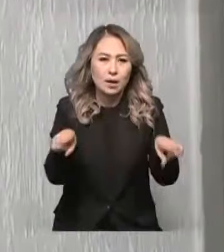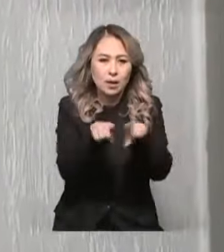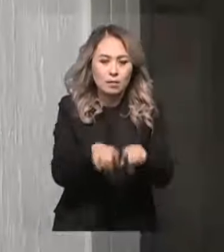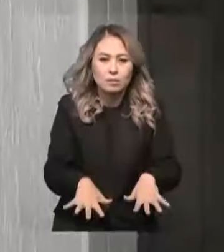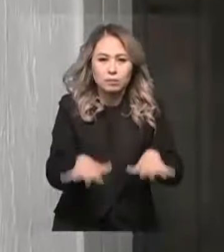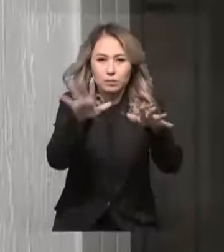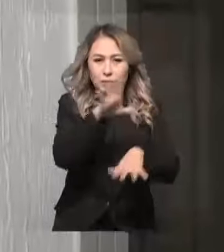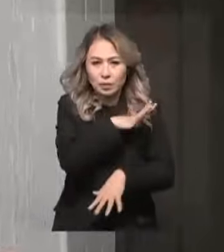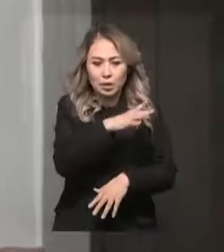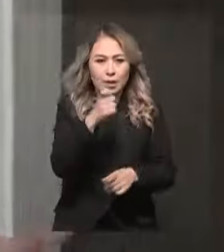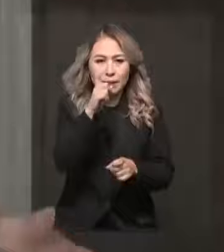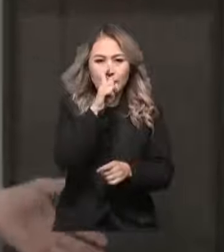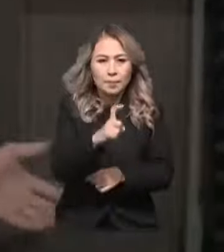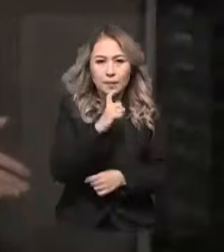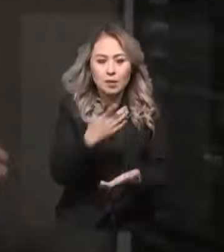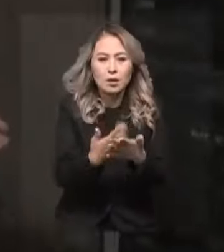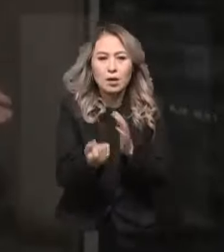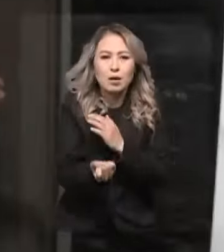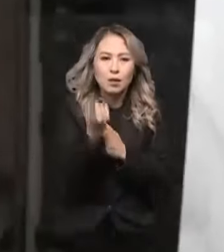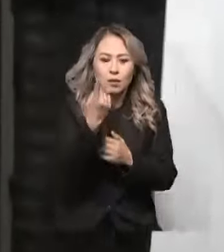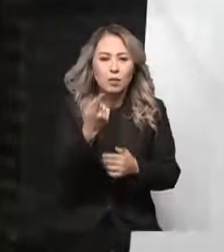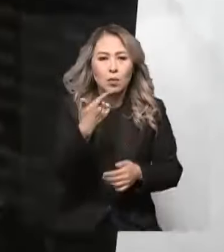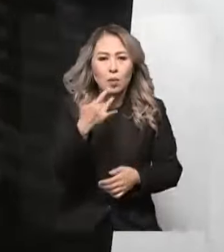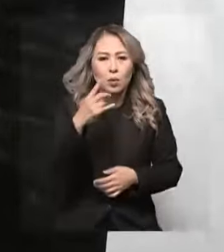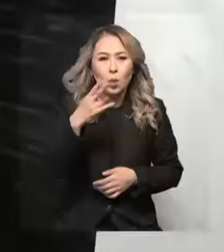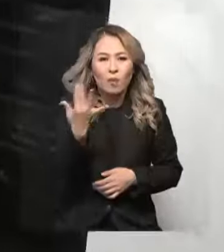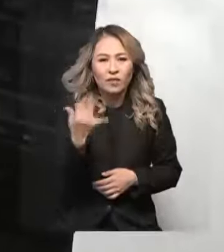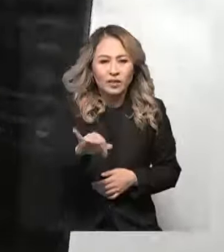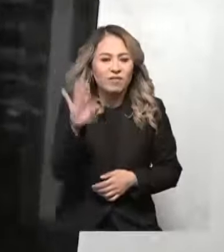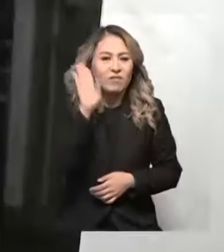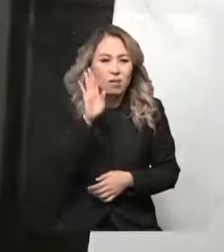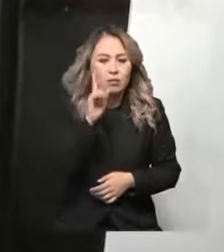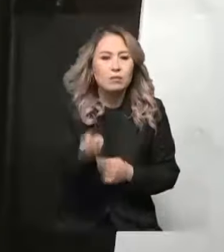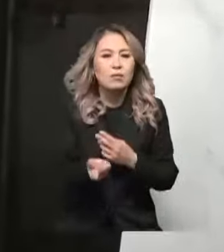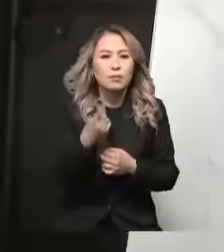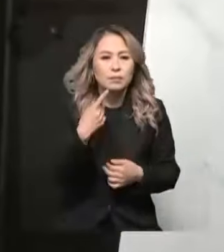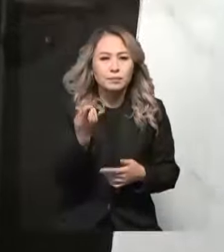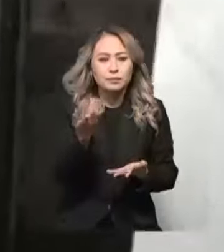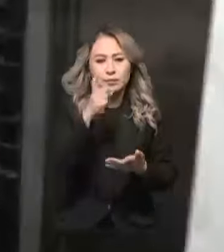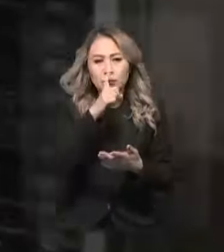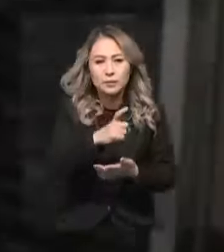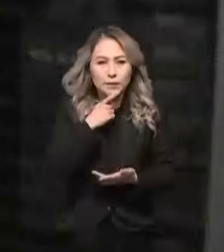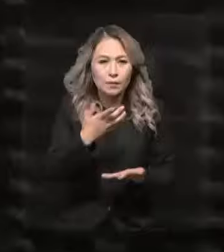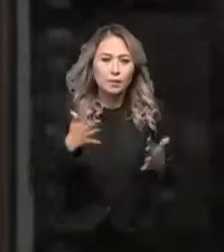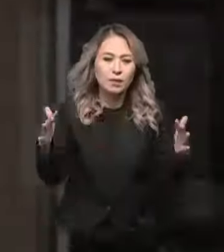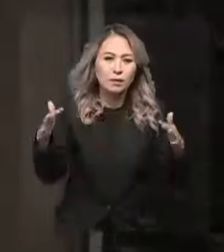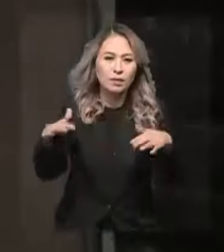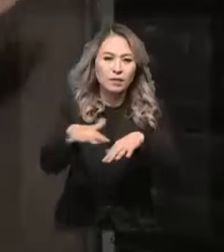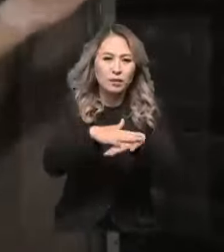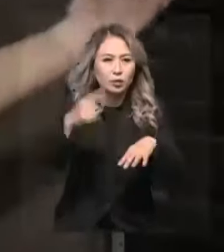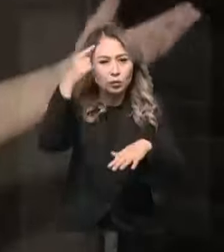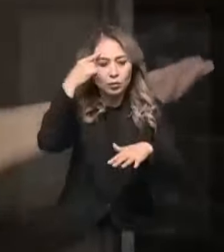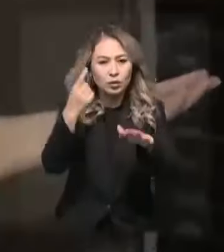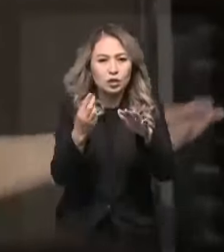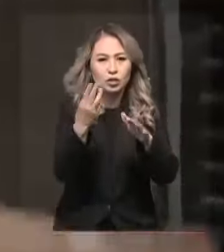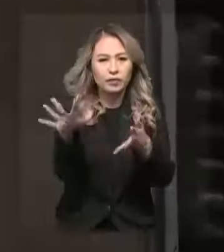толып кетті. Су түсініксіз, мынау қайда грунтовый воды дейді, грунтовый енді қан. Соның біз түсінен келдік па деп ойла, үстінен келіп жатыр ма деп ойласақ,